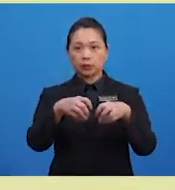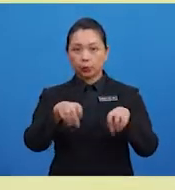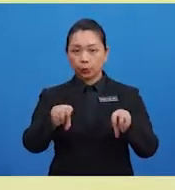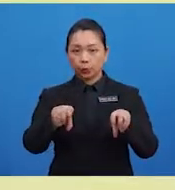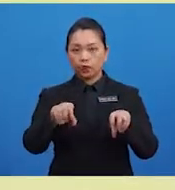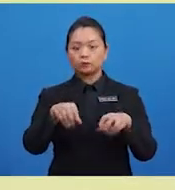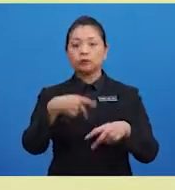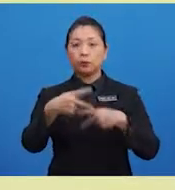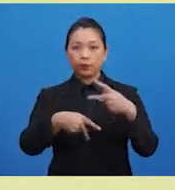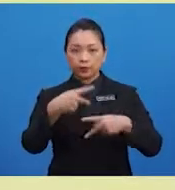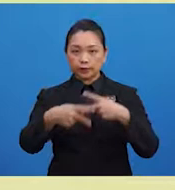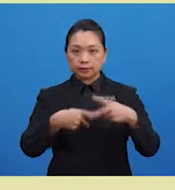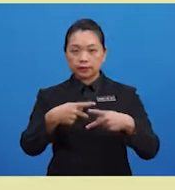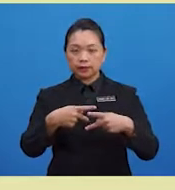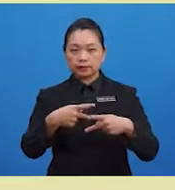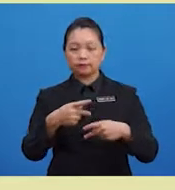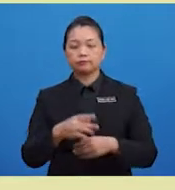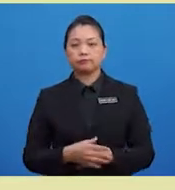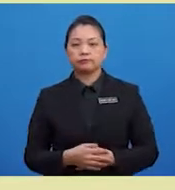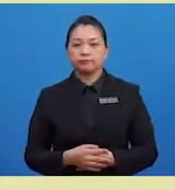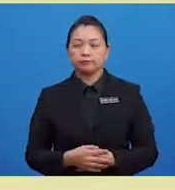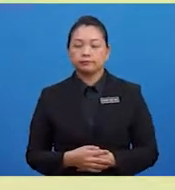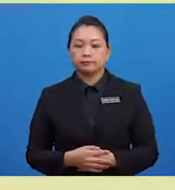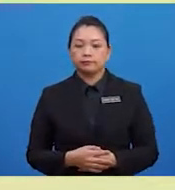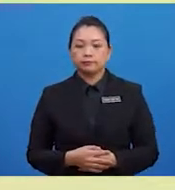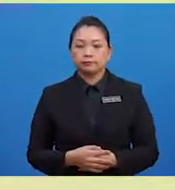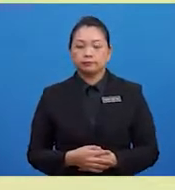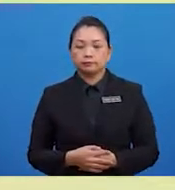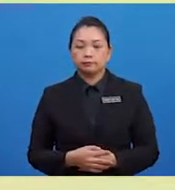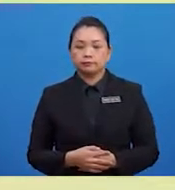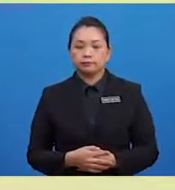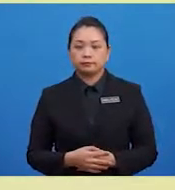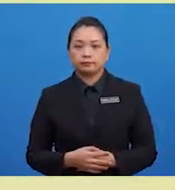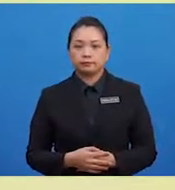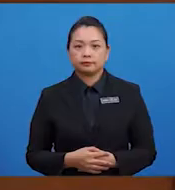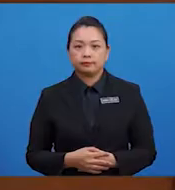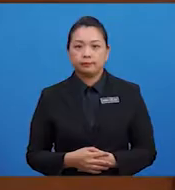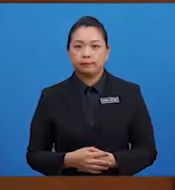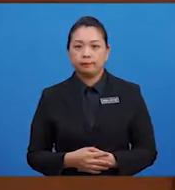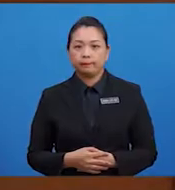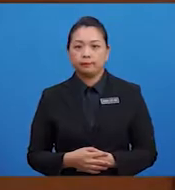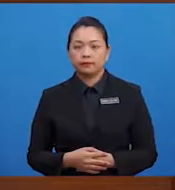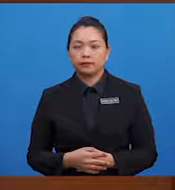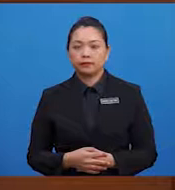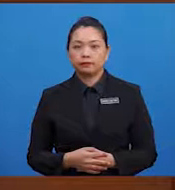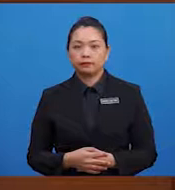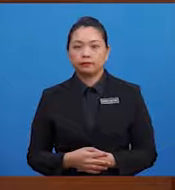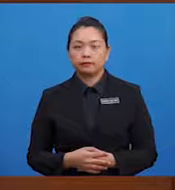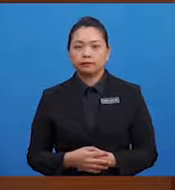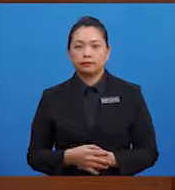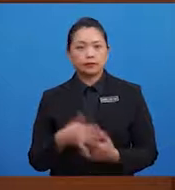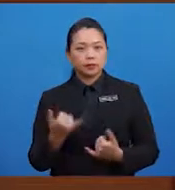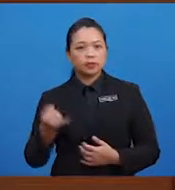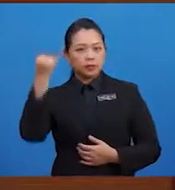pengeraman dan seterusnya proses penetasan yang akan dipelajari dalam topik ini. Mari kita imbas